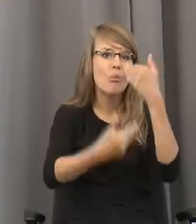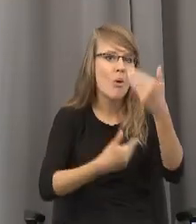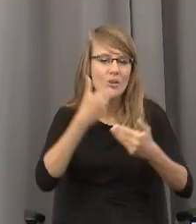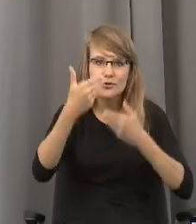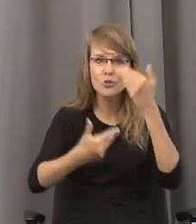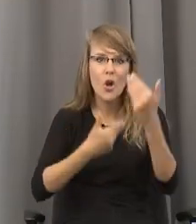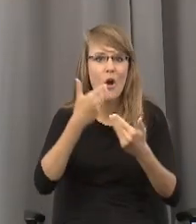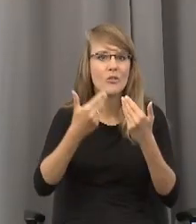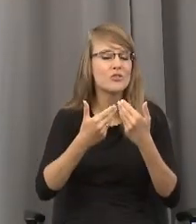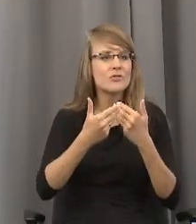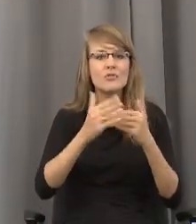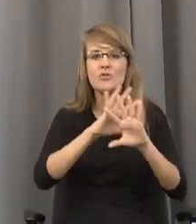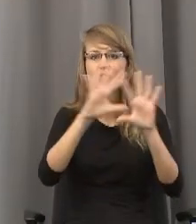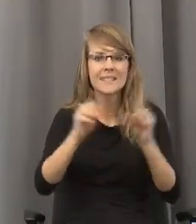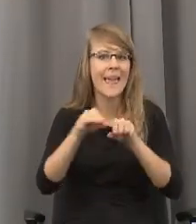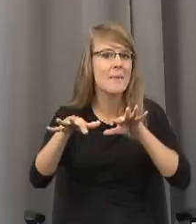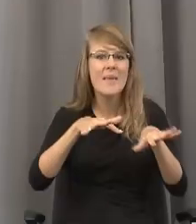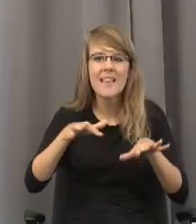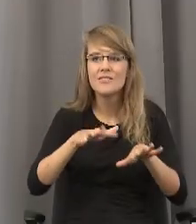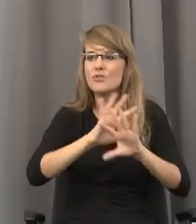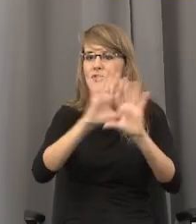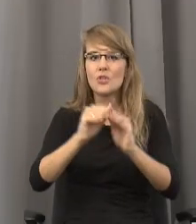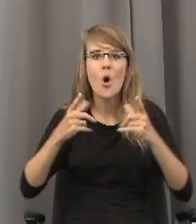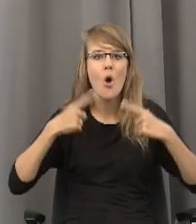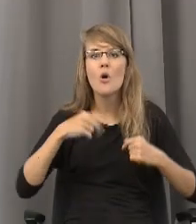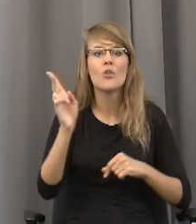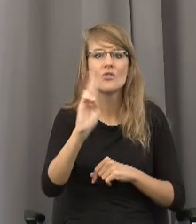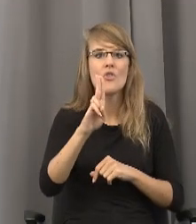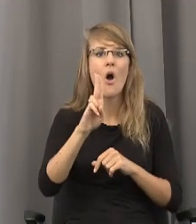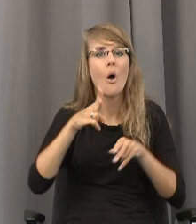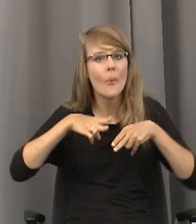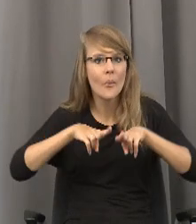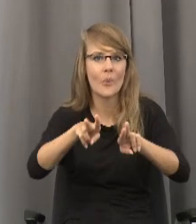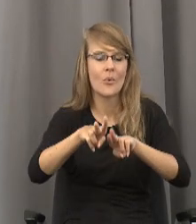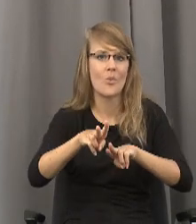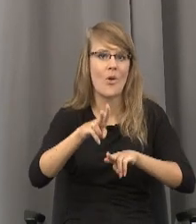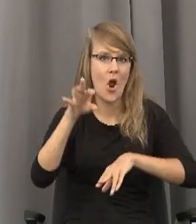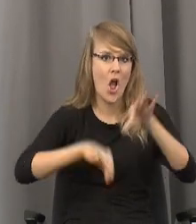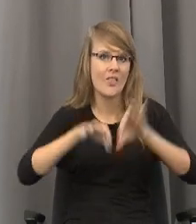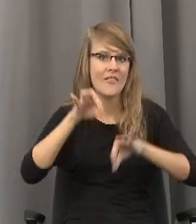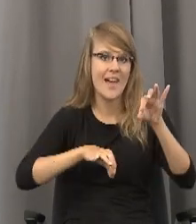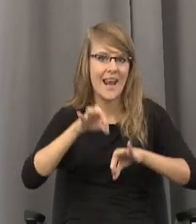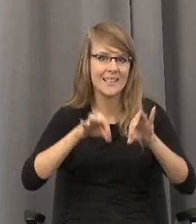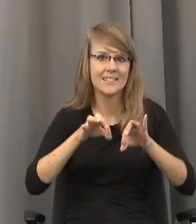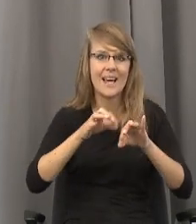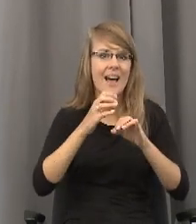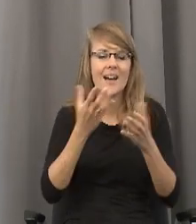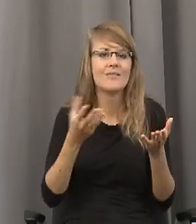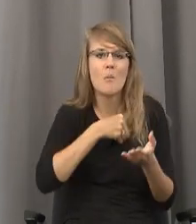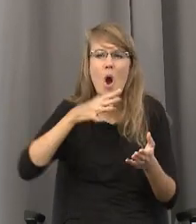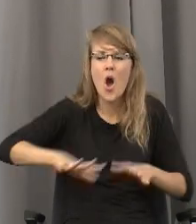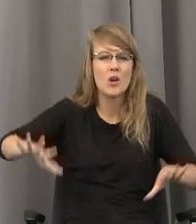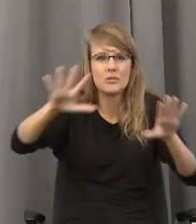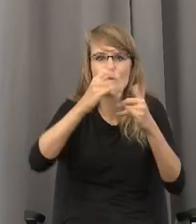te wszystkie miejsca i te wszystkie osoby, które uczestniczą w konferencji w różnych miejscach w